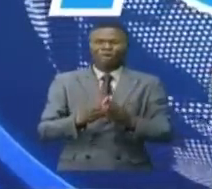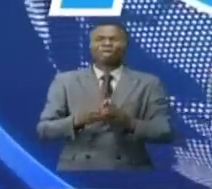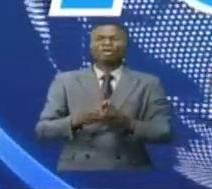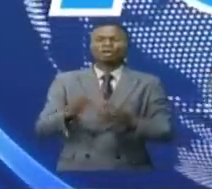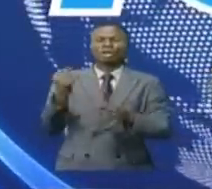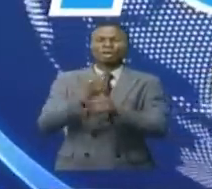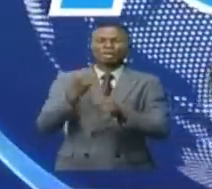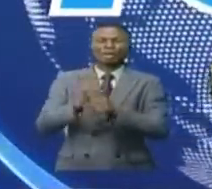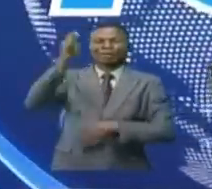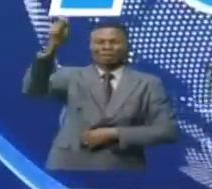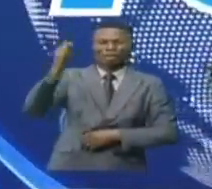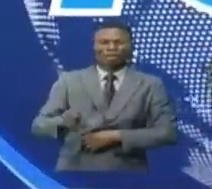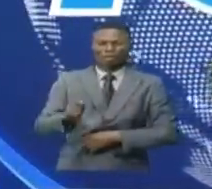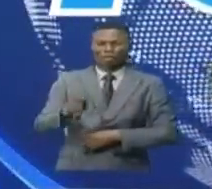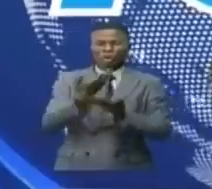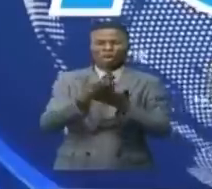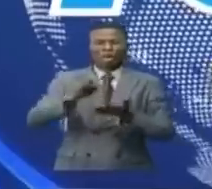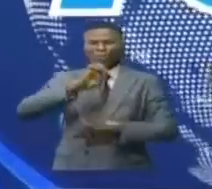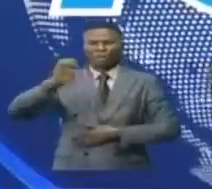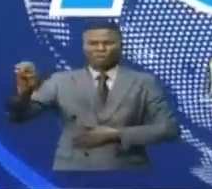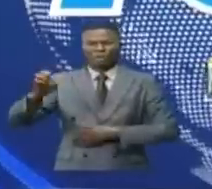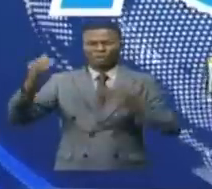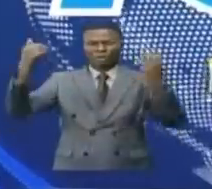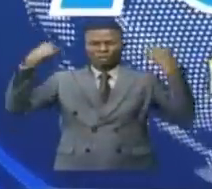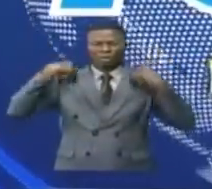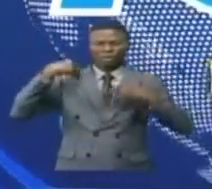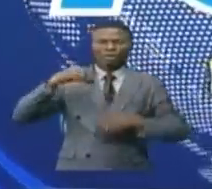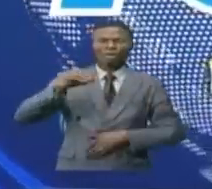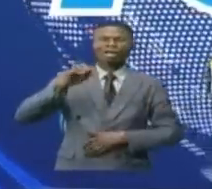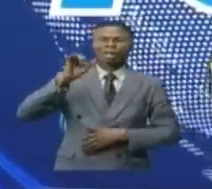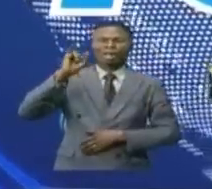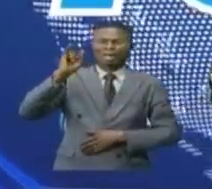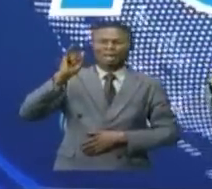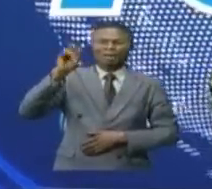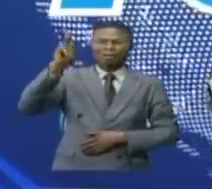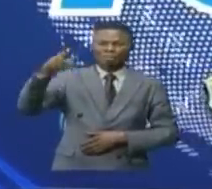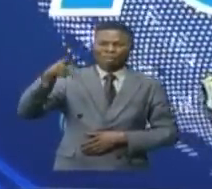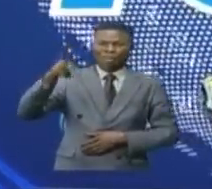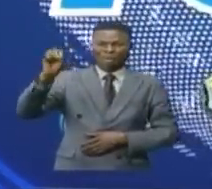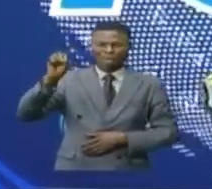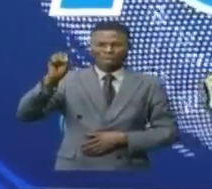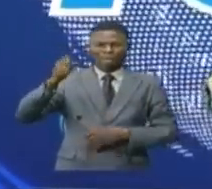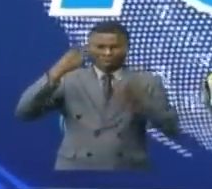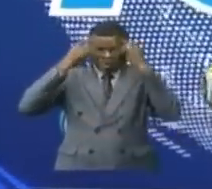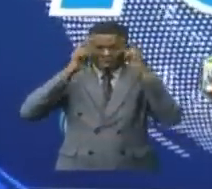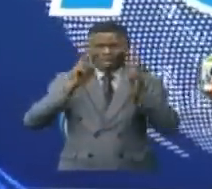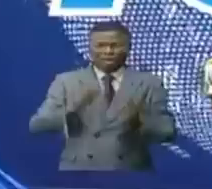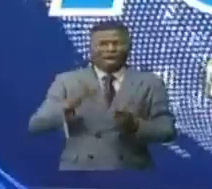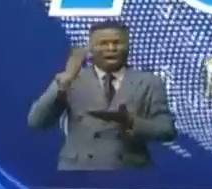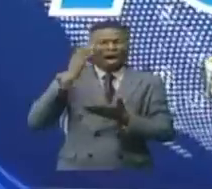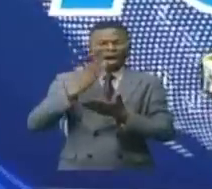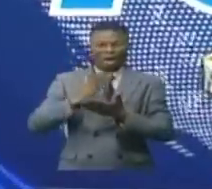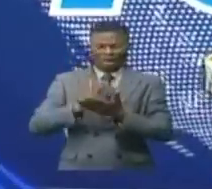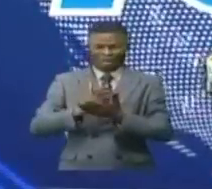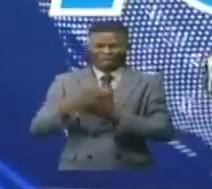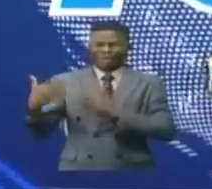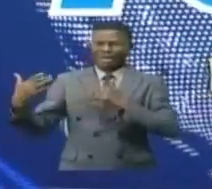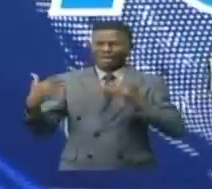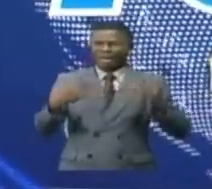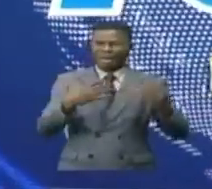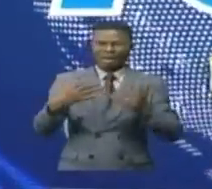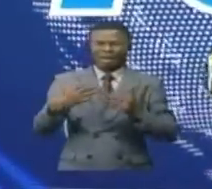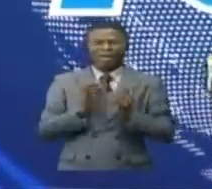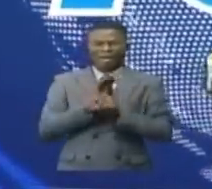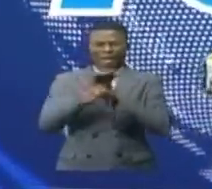partie est. Les chefs de la milice FPIC a réitéré sa détermination à participer dans le processus